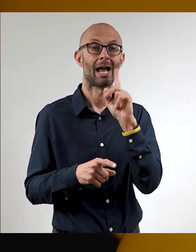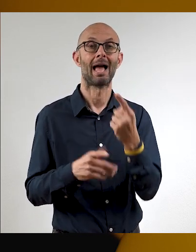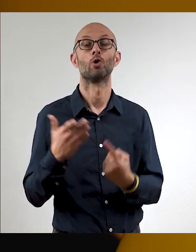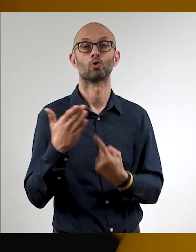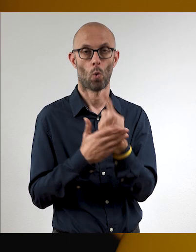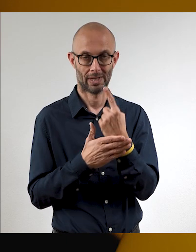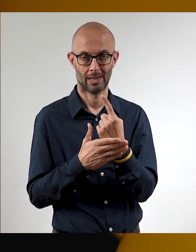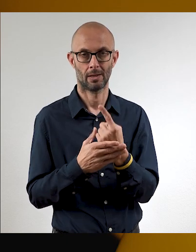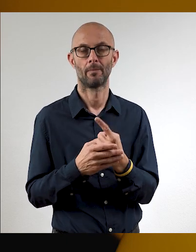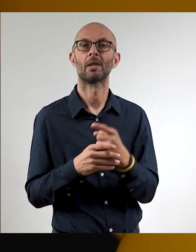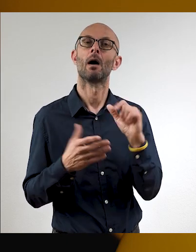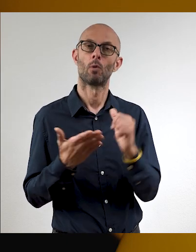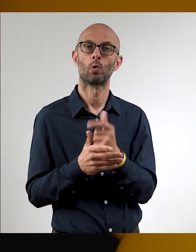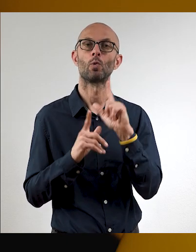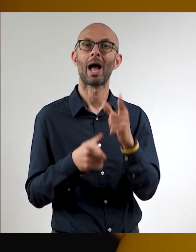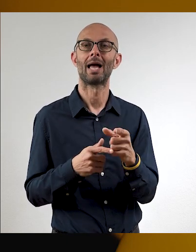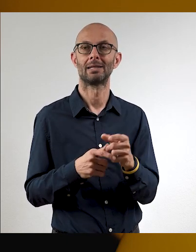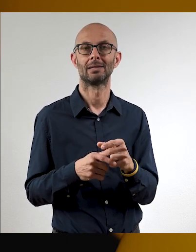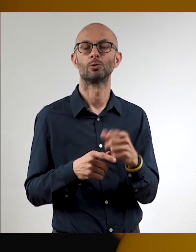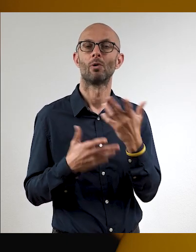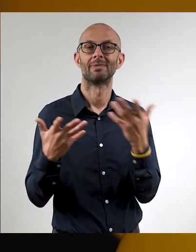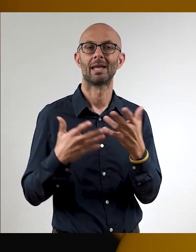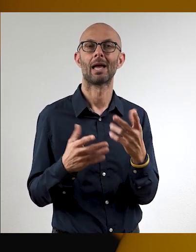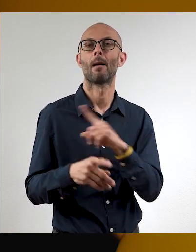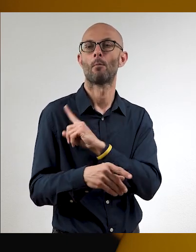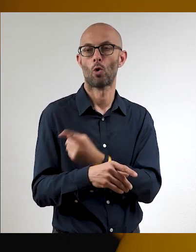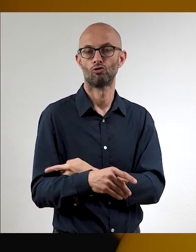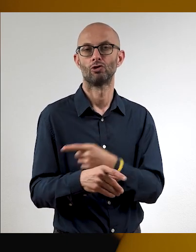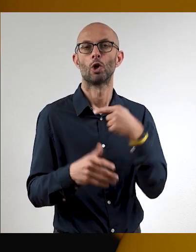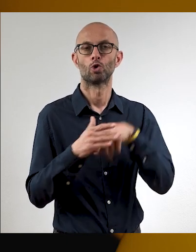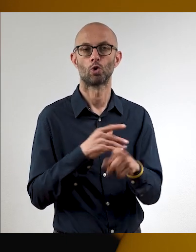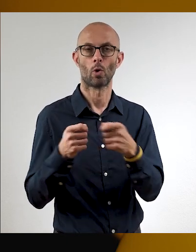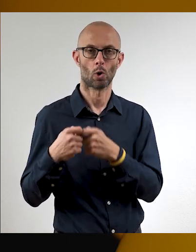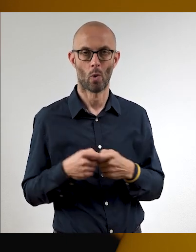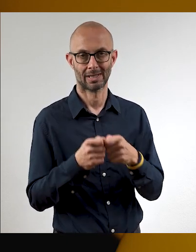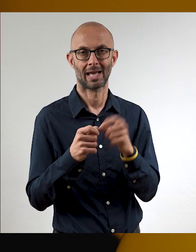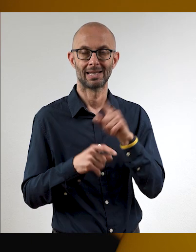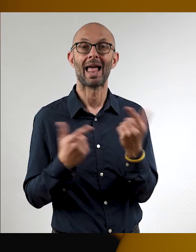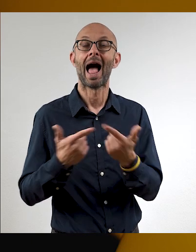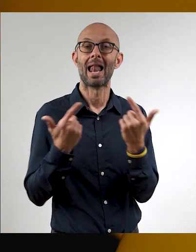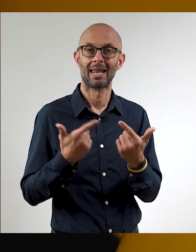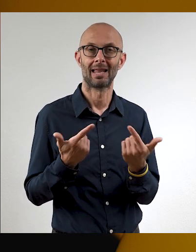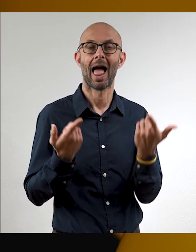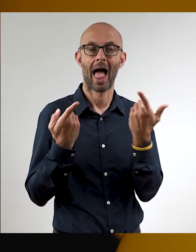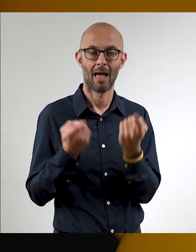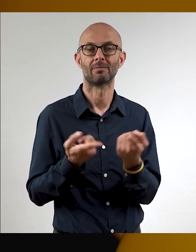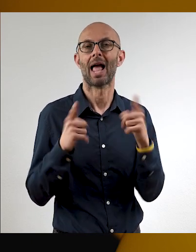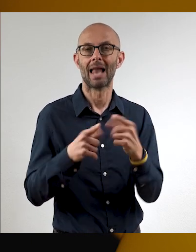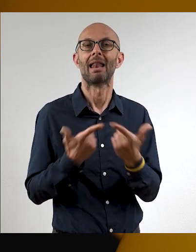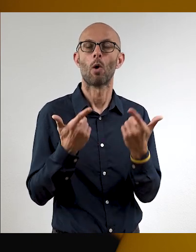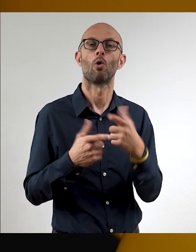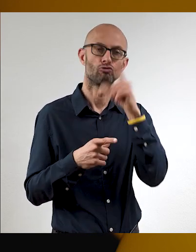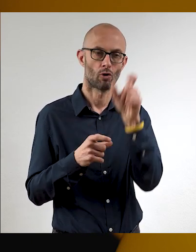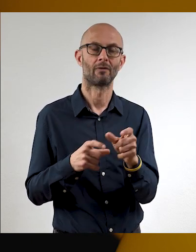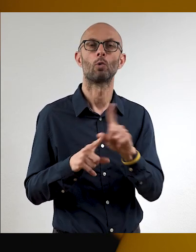zgodi, zopet, kaj so neke viri pomoči znotraj organizacije in a lahko v bistvu zagotovijo človeku